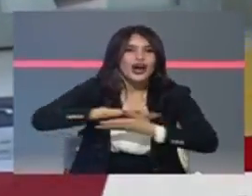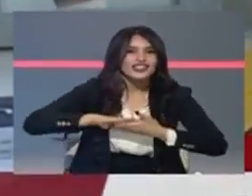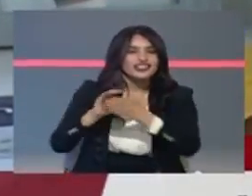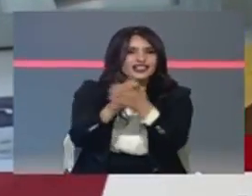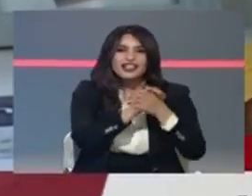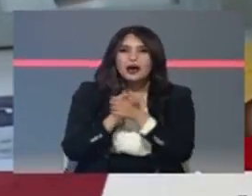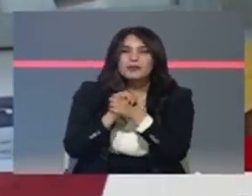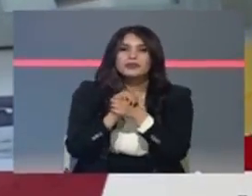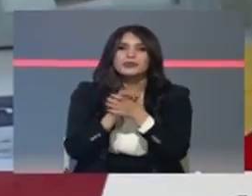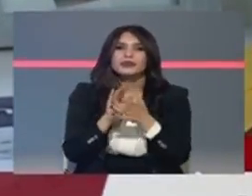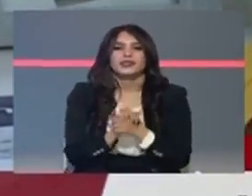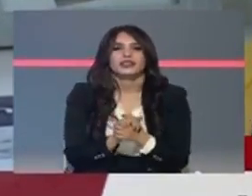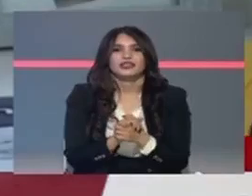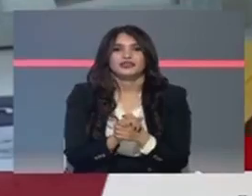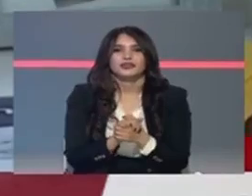صحابي